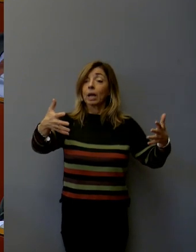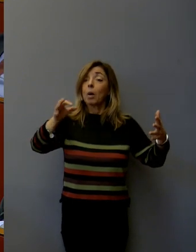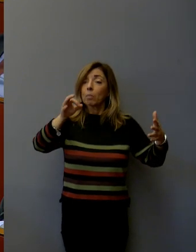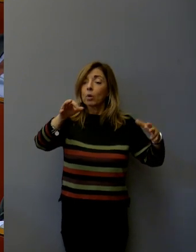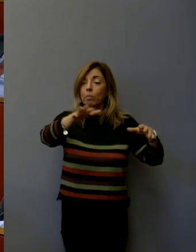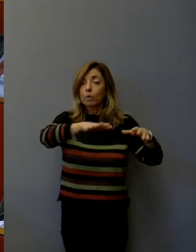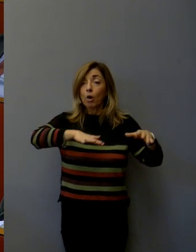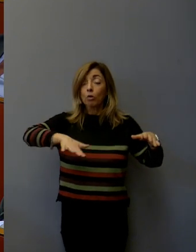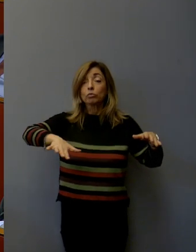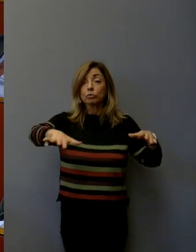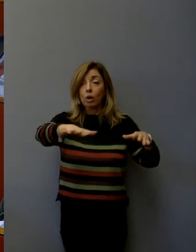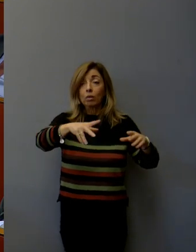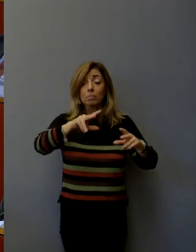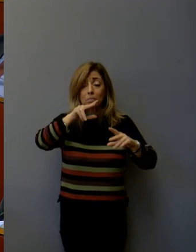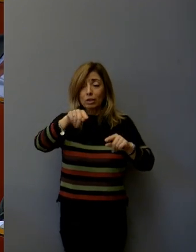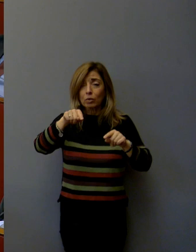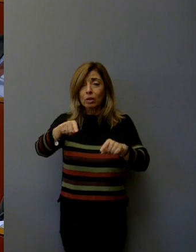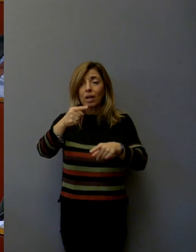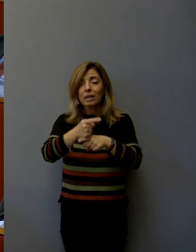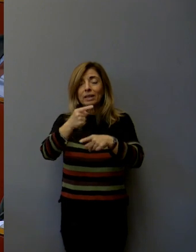dovevano essere tutelati